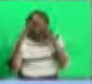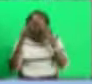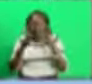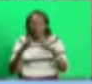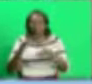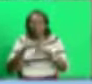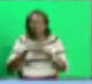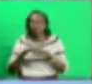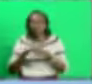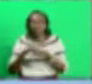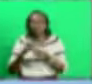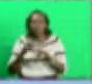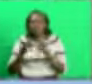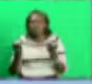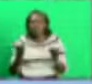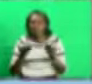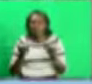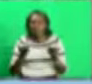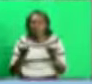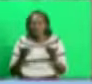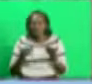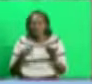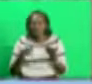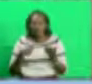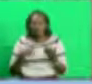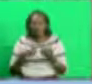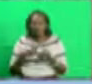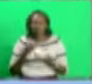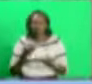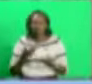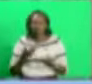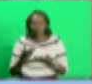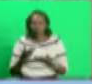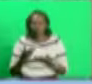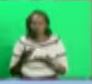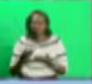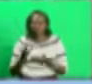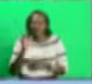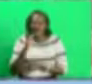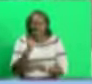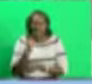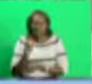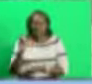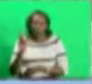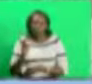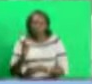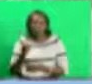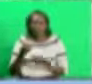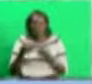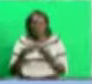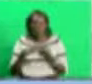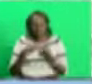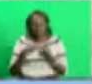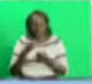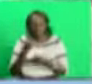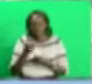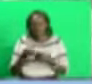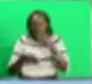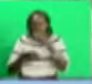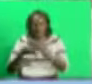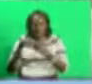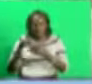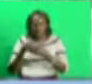free. Ndio nimeagasia sana mheshimiwa rais. Anipe tu mahali tu nitakuwa na expansion ya kujenga workshop